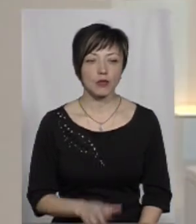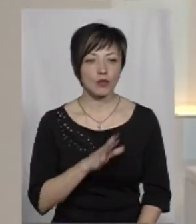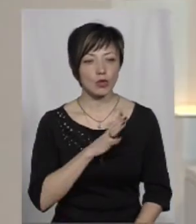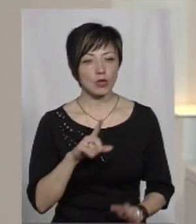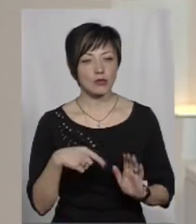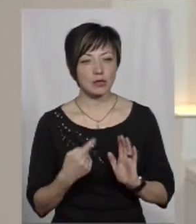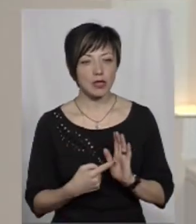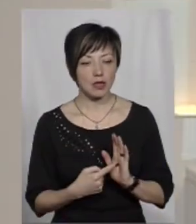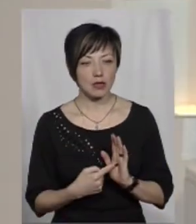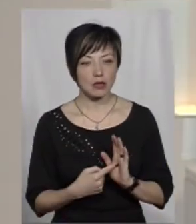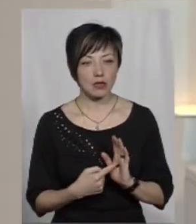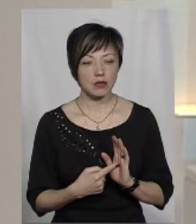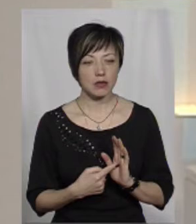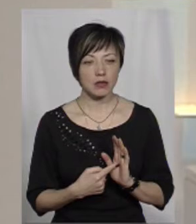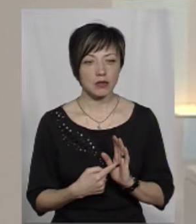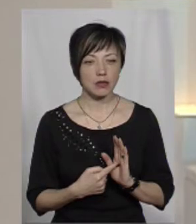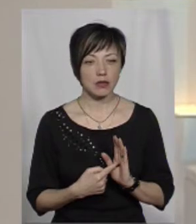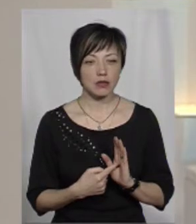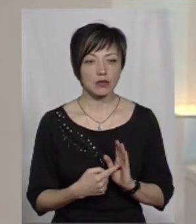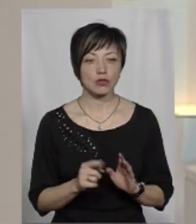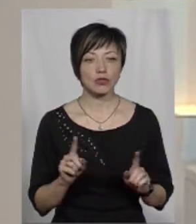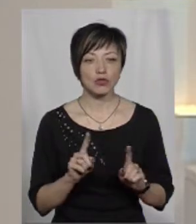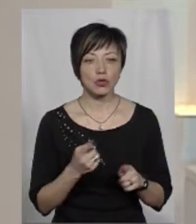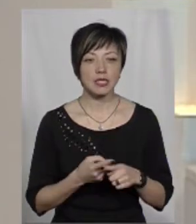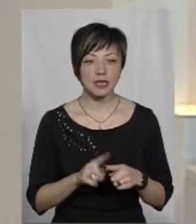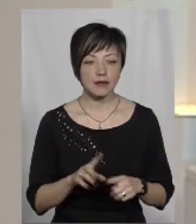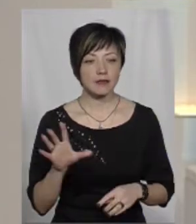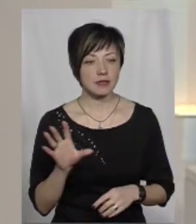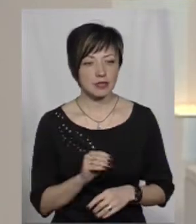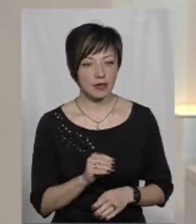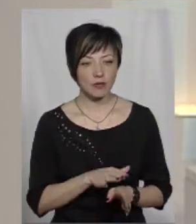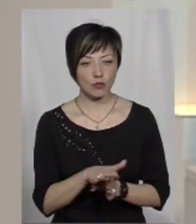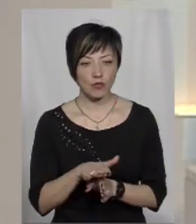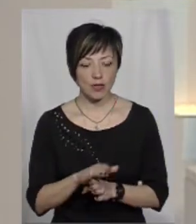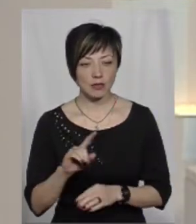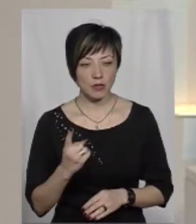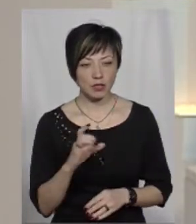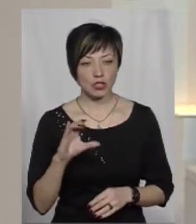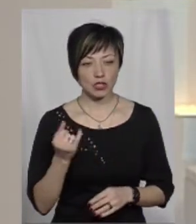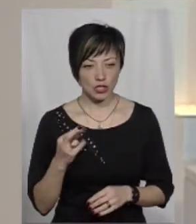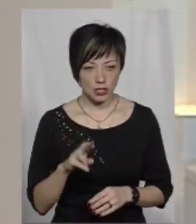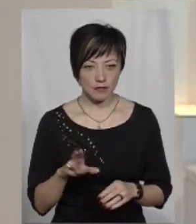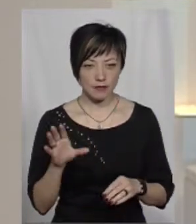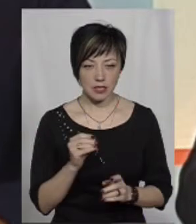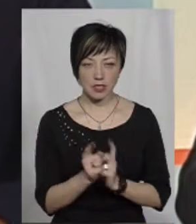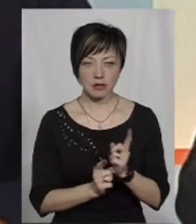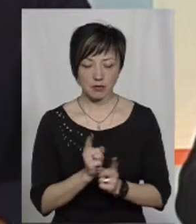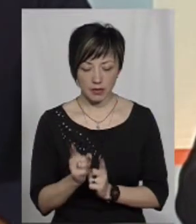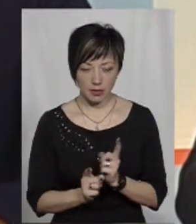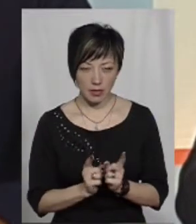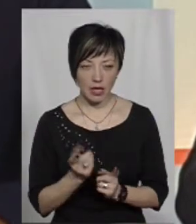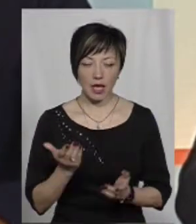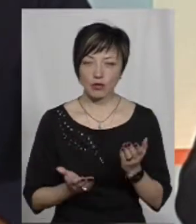запитання від глядачів, вони запитують, що це все відбувається з 1 січня, оці всі